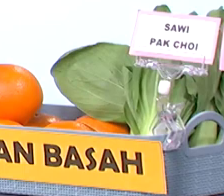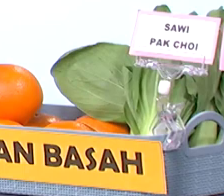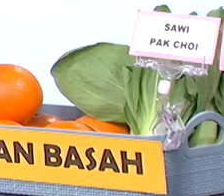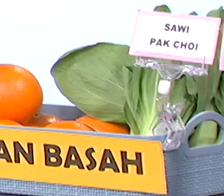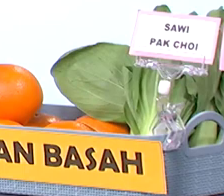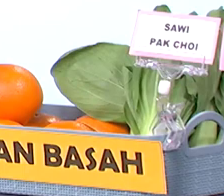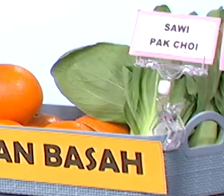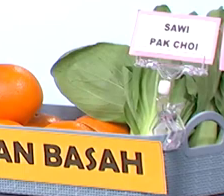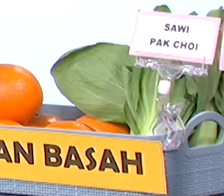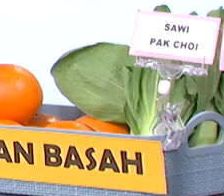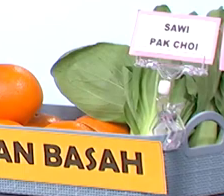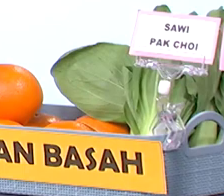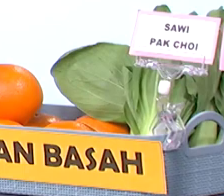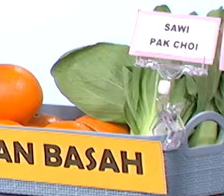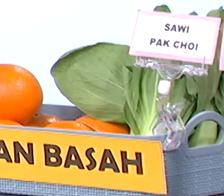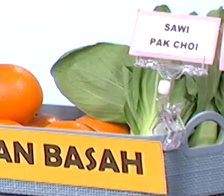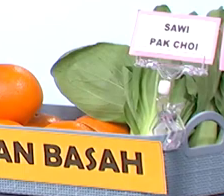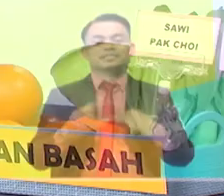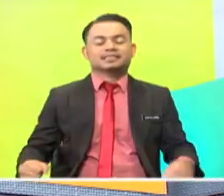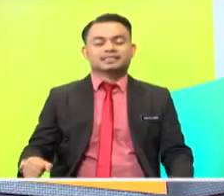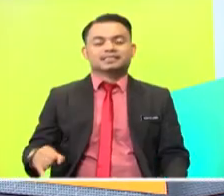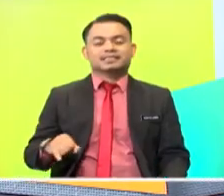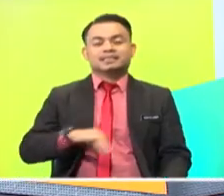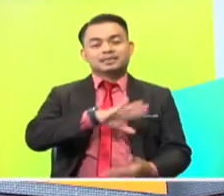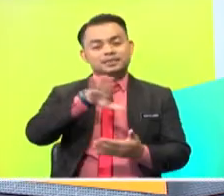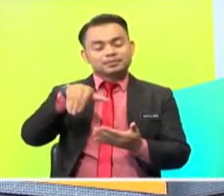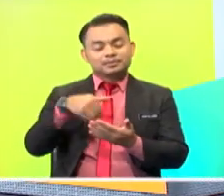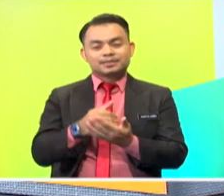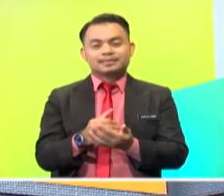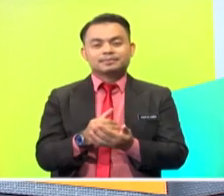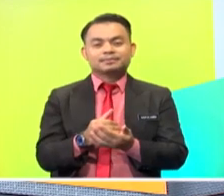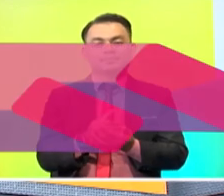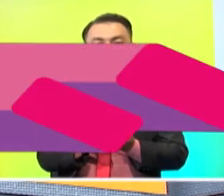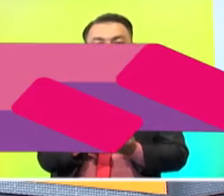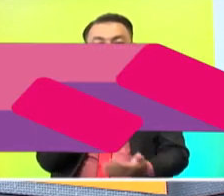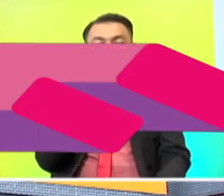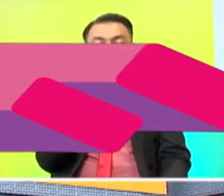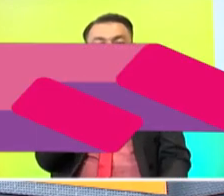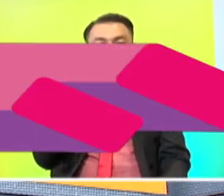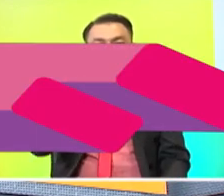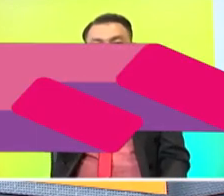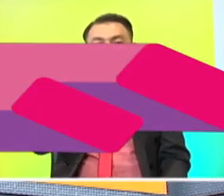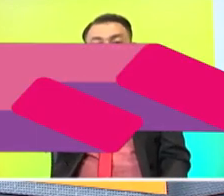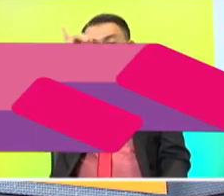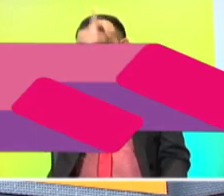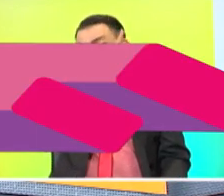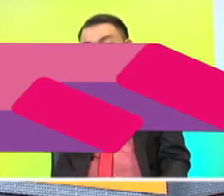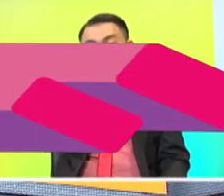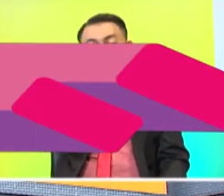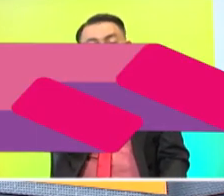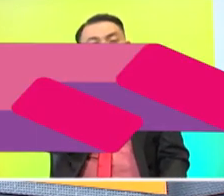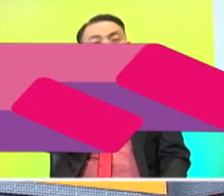Assalamualaikum salam sejahtera adik-adik semua saya syafika bersamaan Dadi rancangan